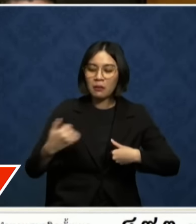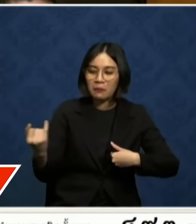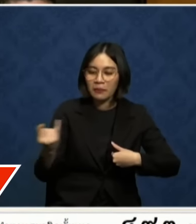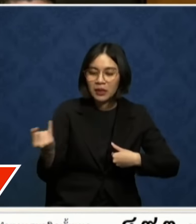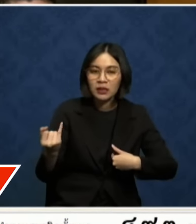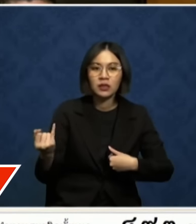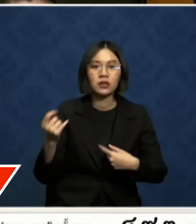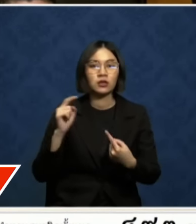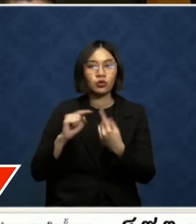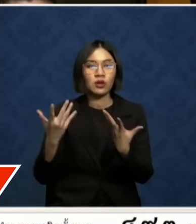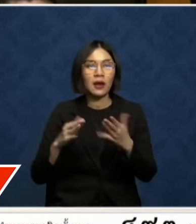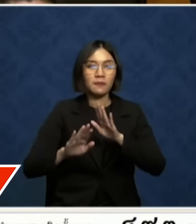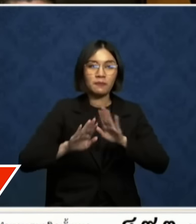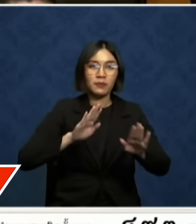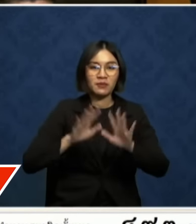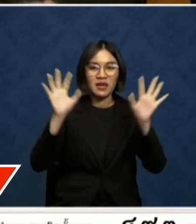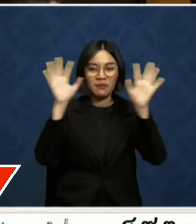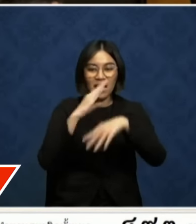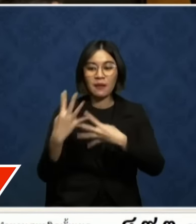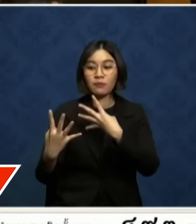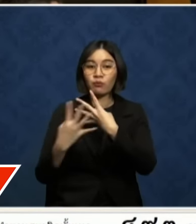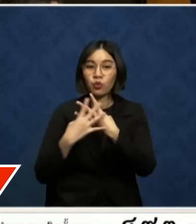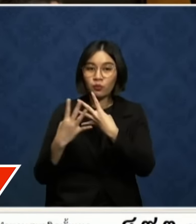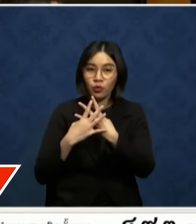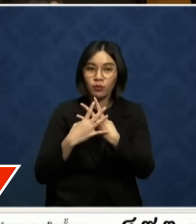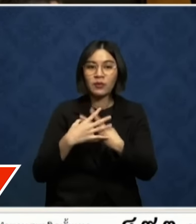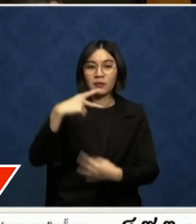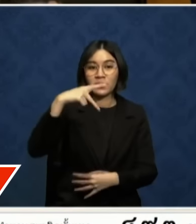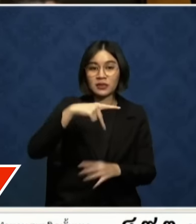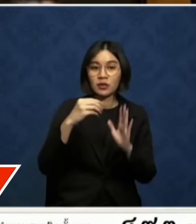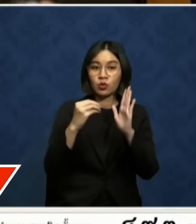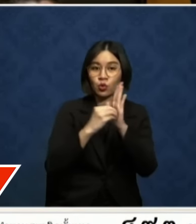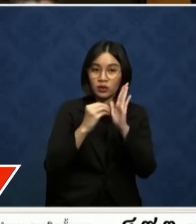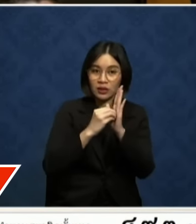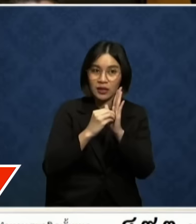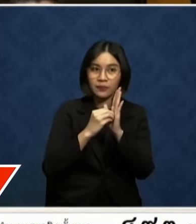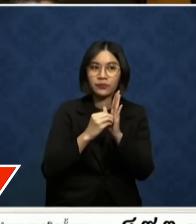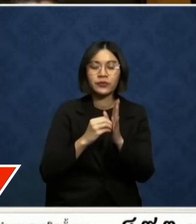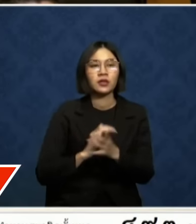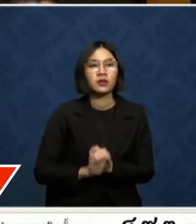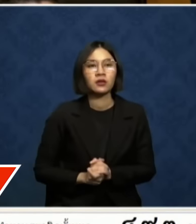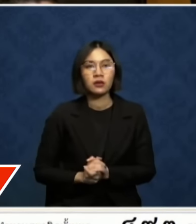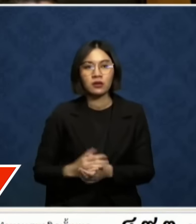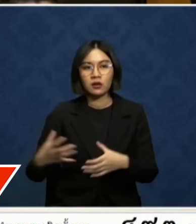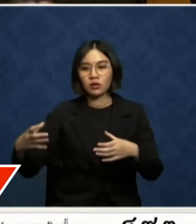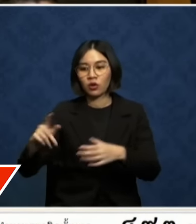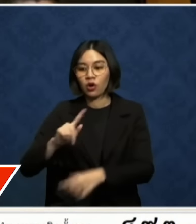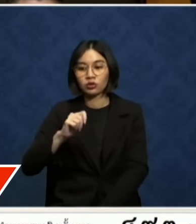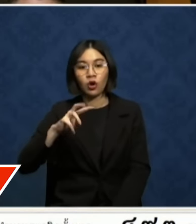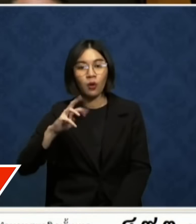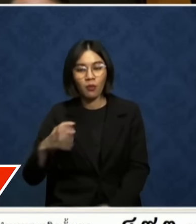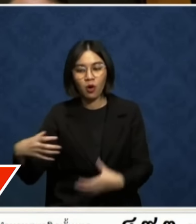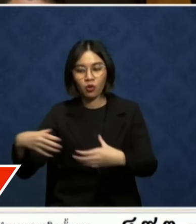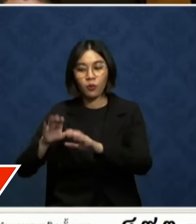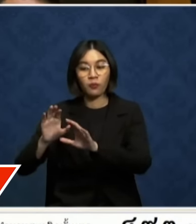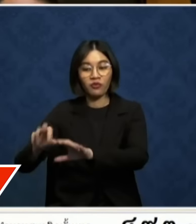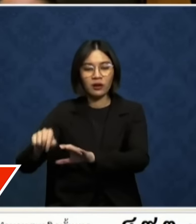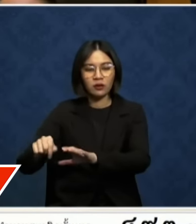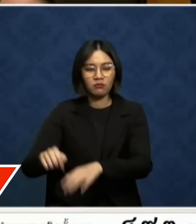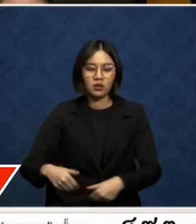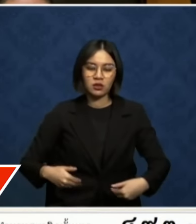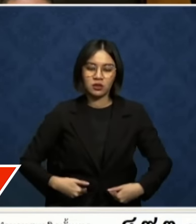จะเป็นเปรียบเทียบกับเรือนจำนะครับอย่างเช่นเรือนจำพิเศษกรุงเทพนะครับกับสถานของตม.เนี่ยเราจะพบว่าความ